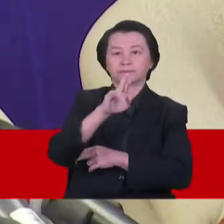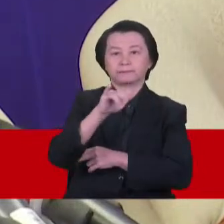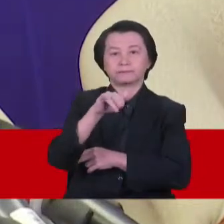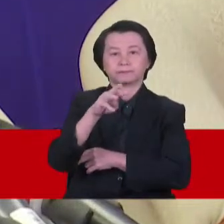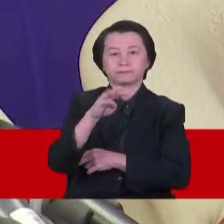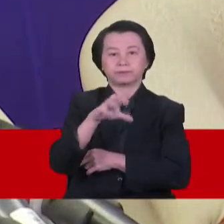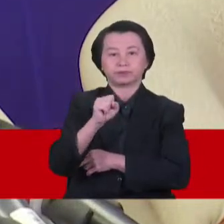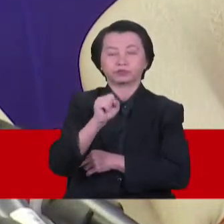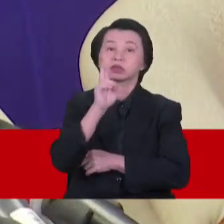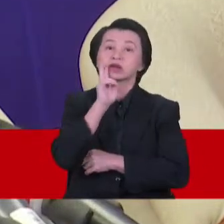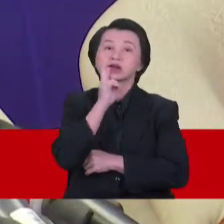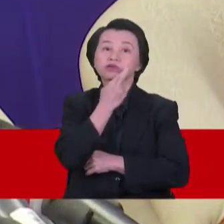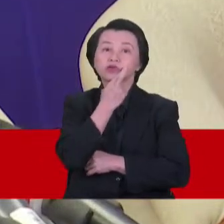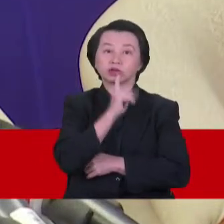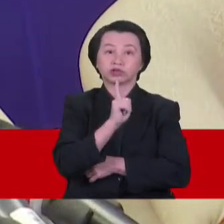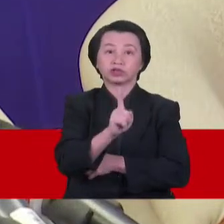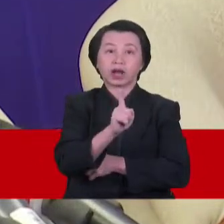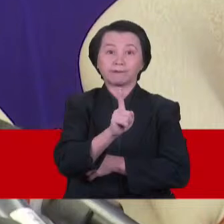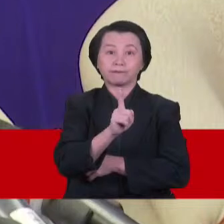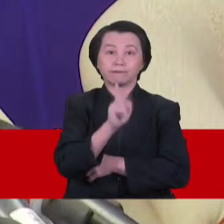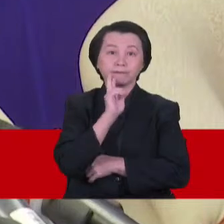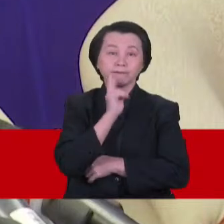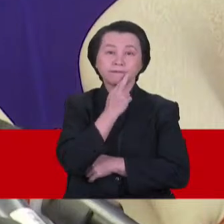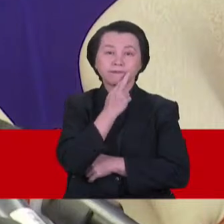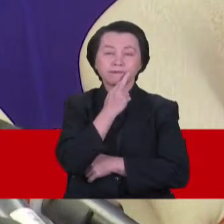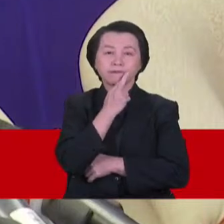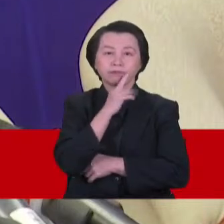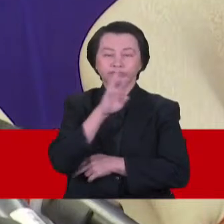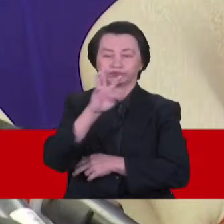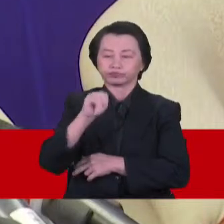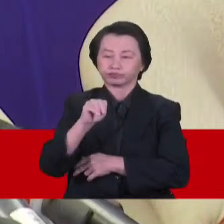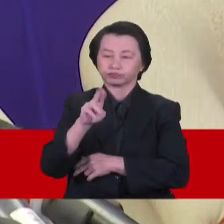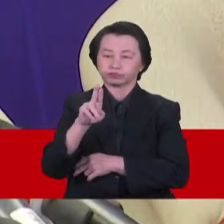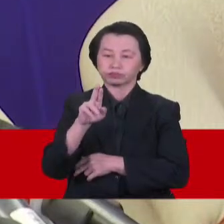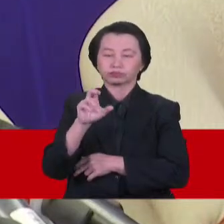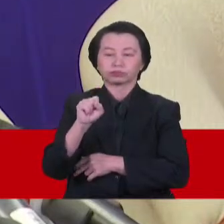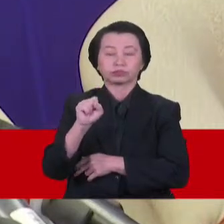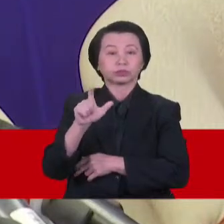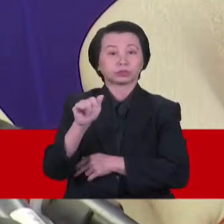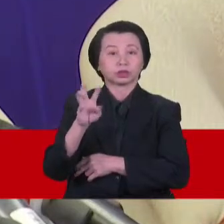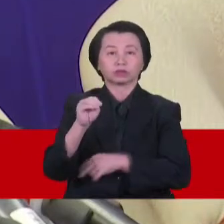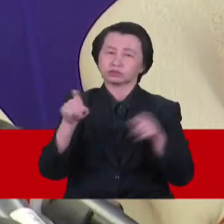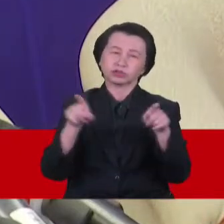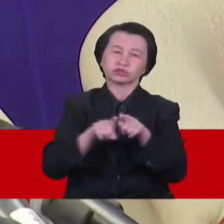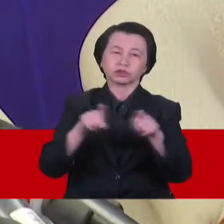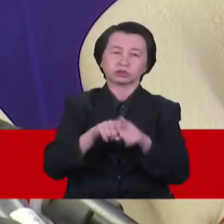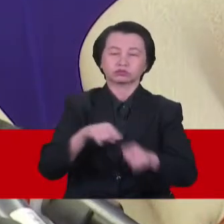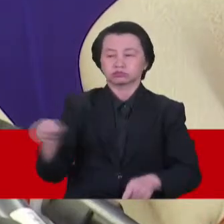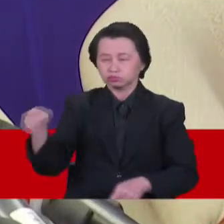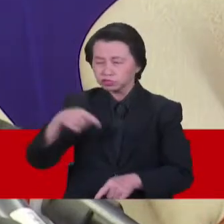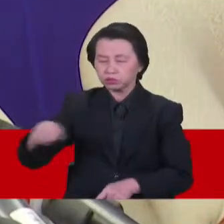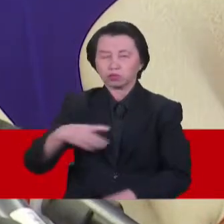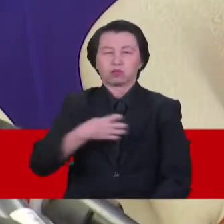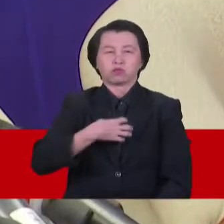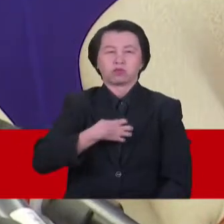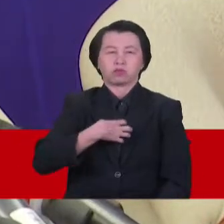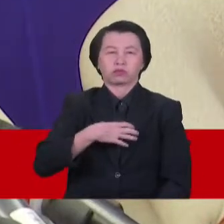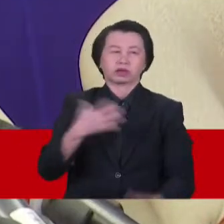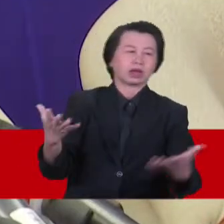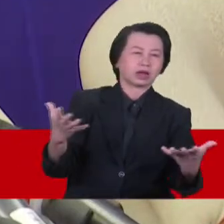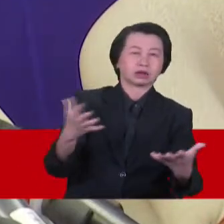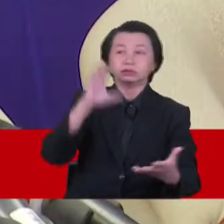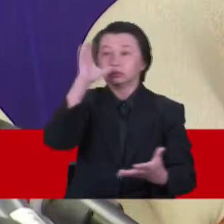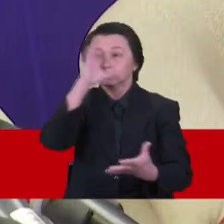Persatuan Restoran Muslim, ya, mereka pun mengeluh tidak mendapat apa pekerja